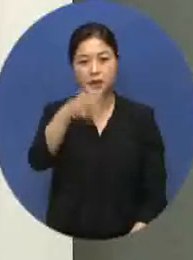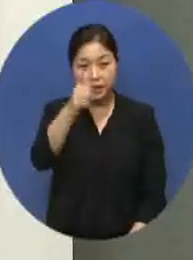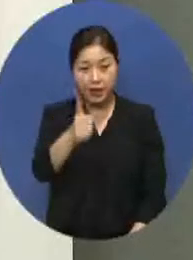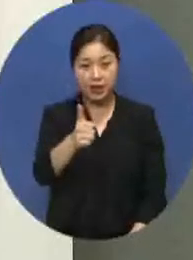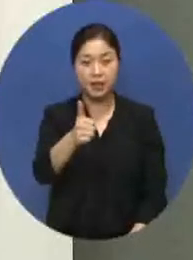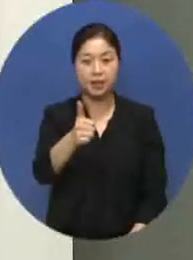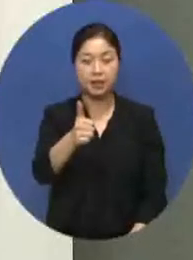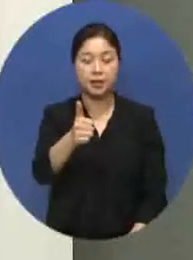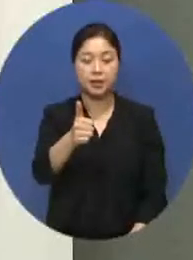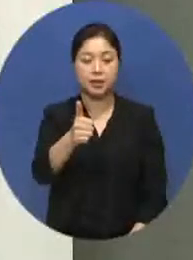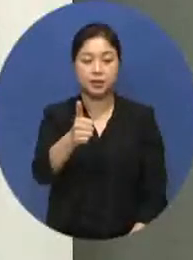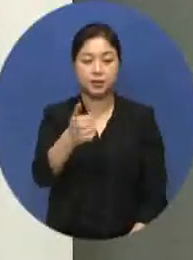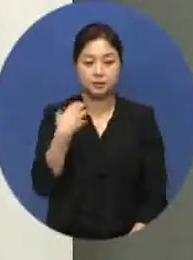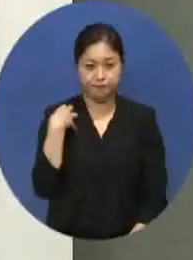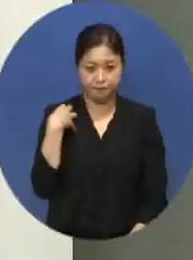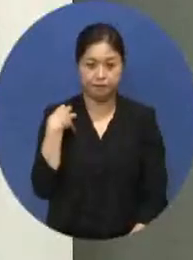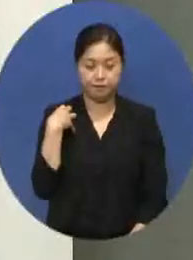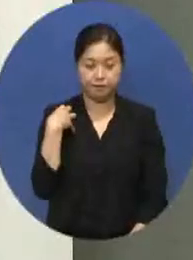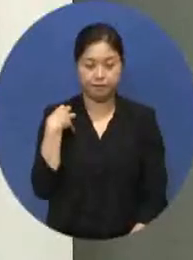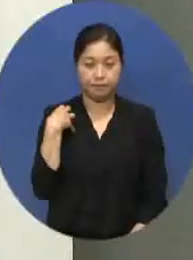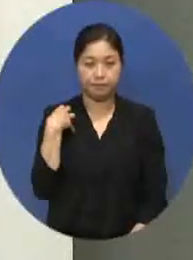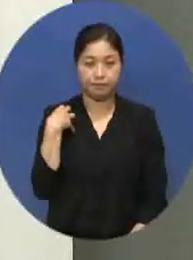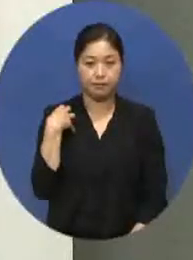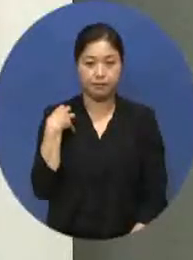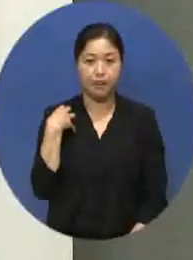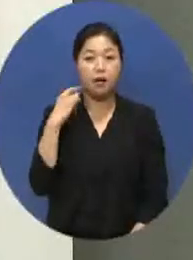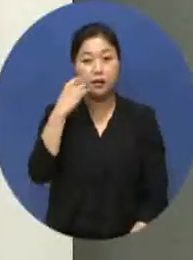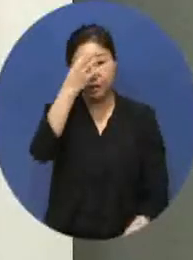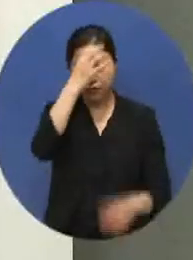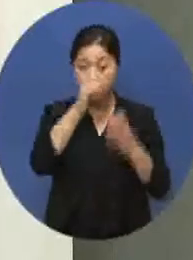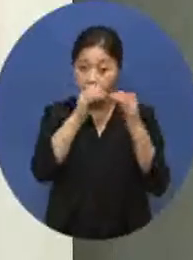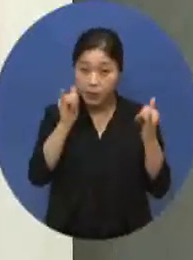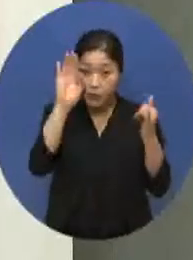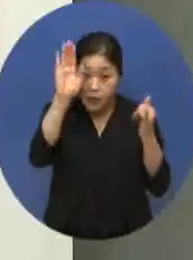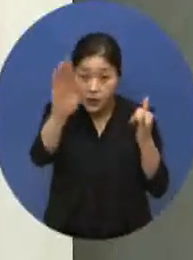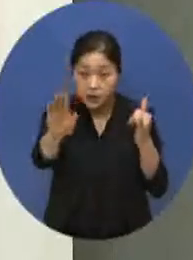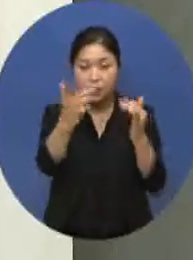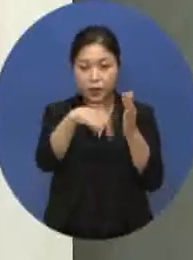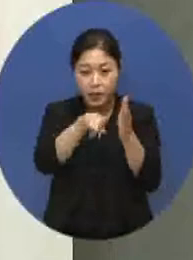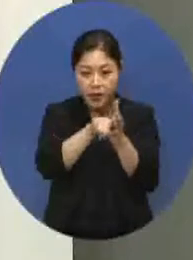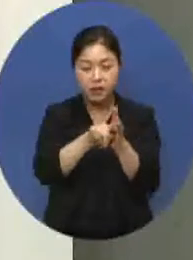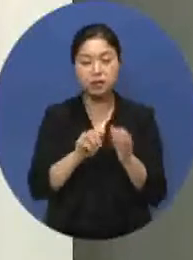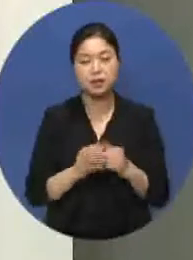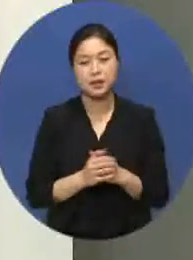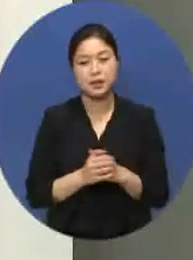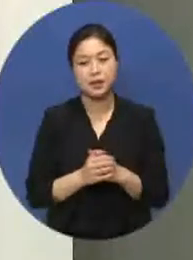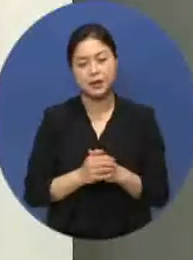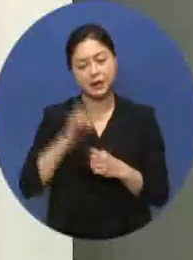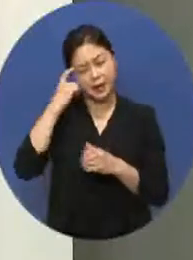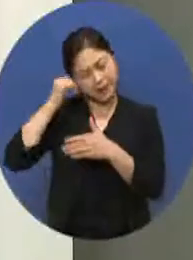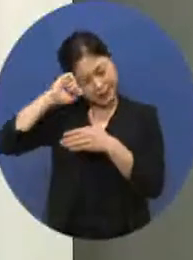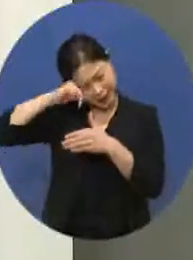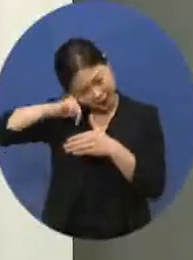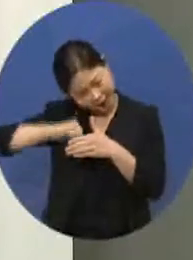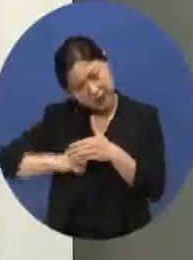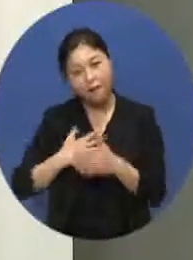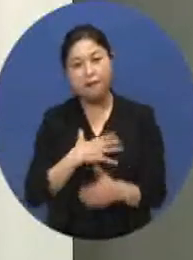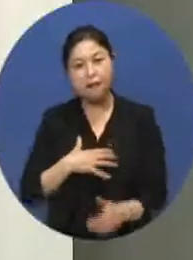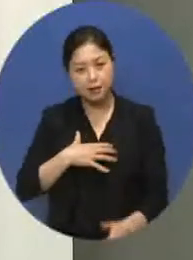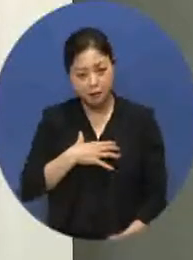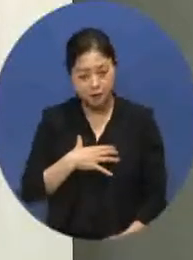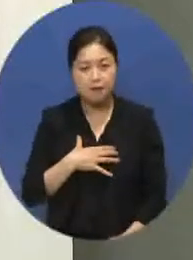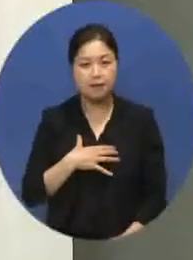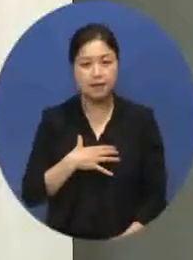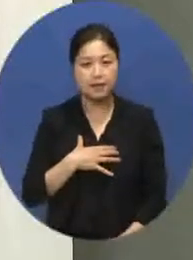문화예술원장을 맡고 계시면서 예술인들의 장례를 그렇게 심사숙고해서 걱정을 하고